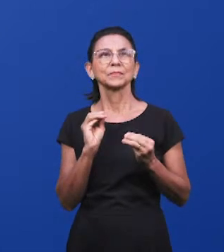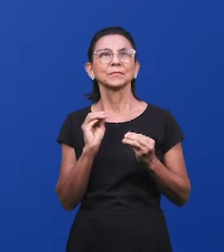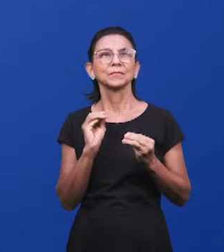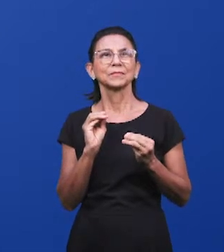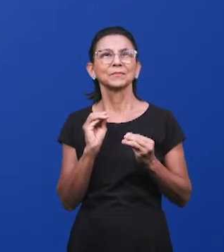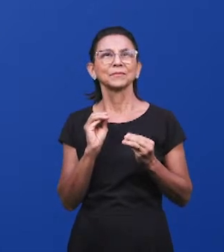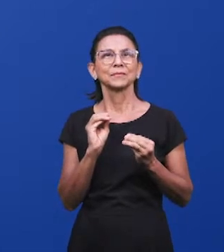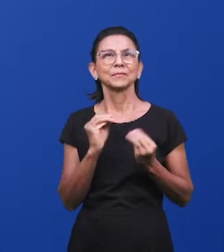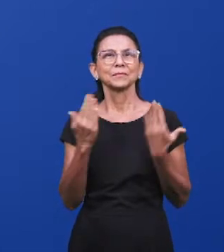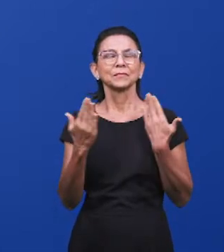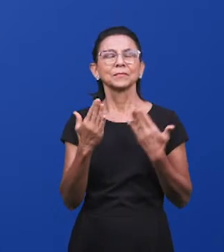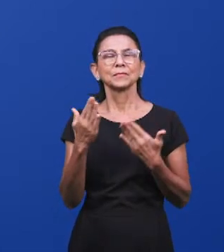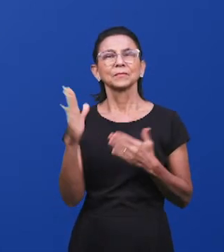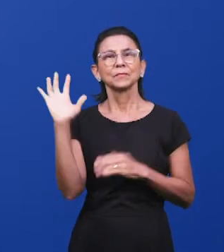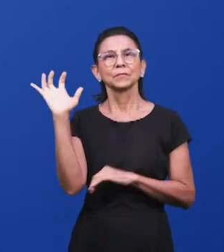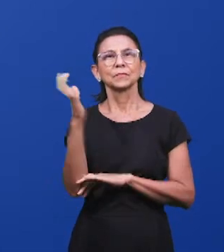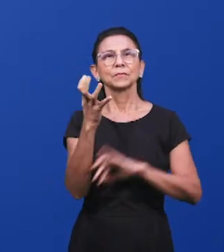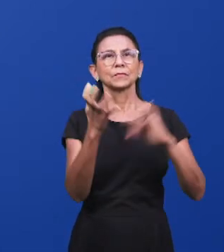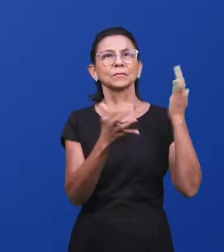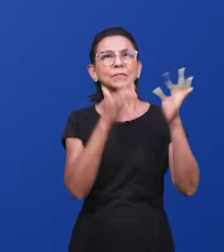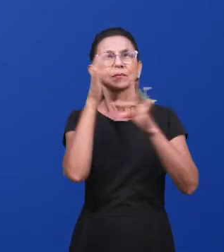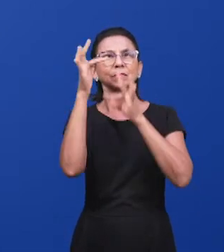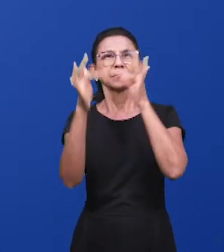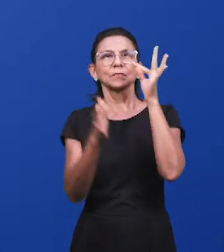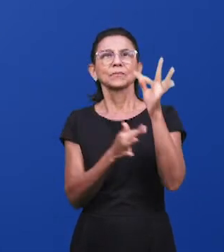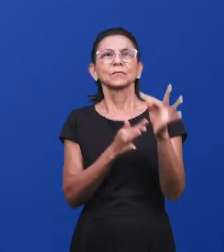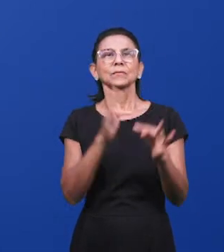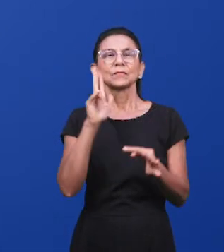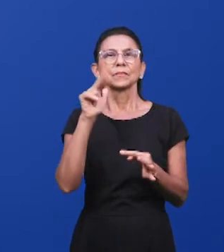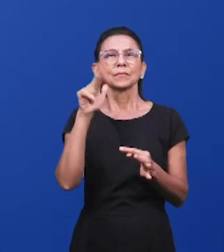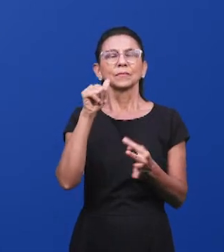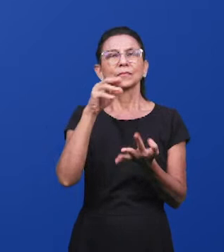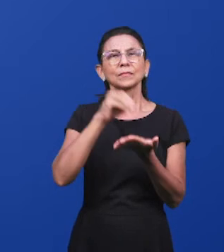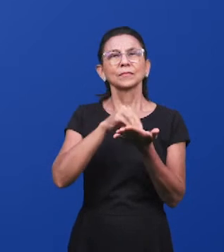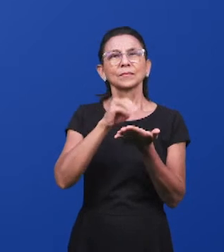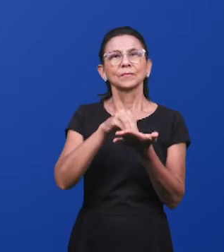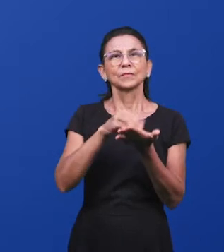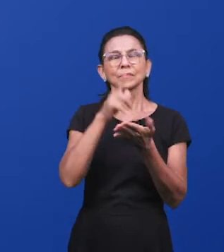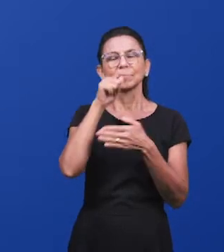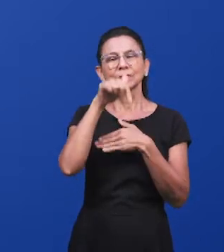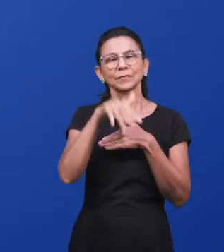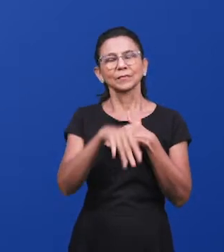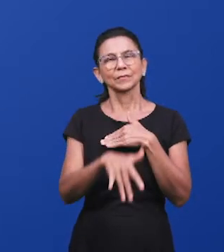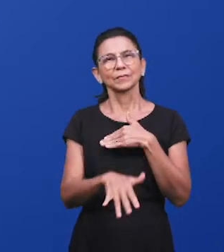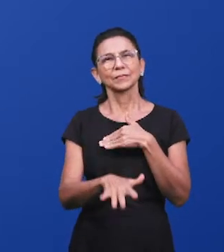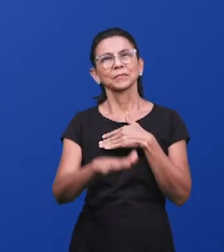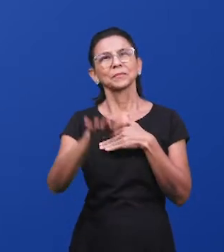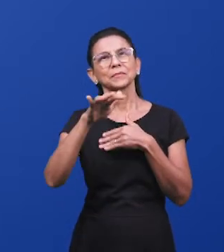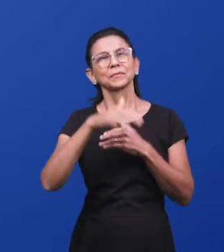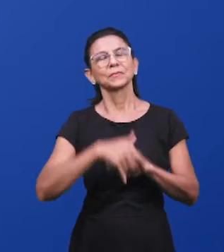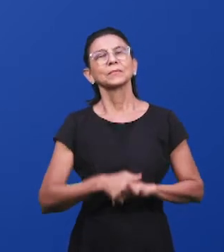sarai come un giardino ben annaffiato, come una sorgente la cui acqua non manca mai.